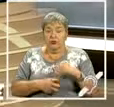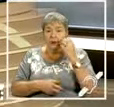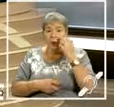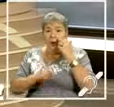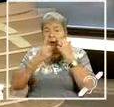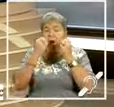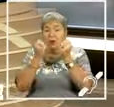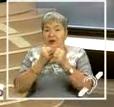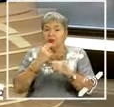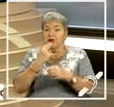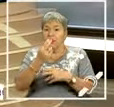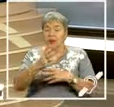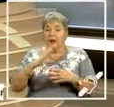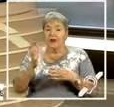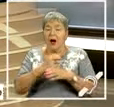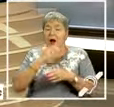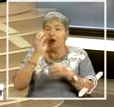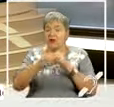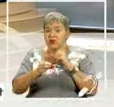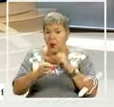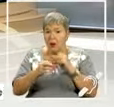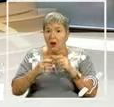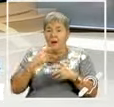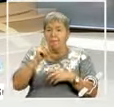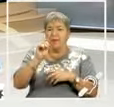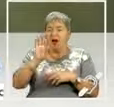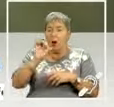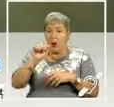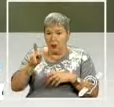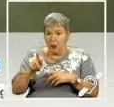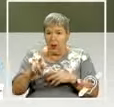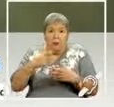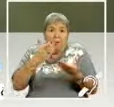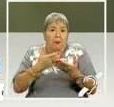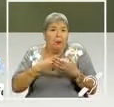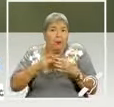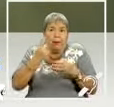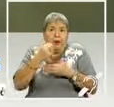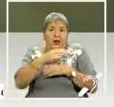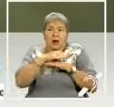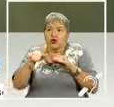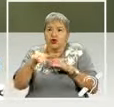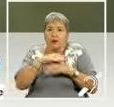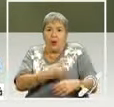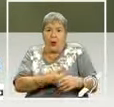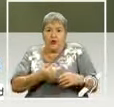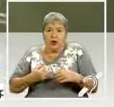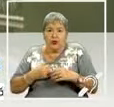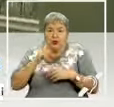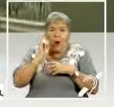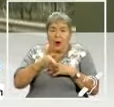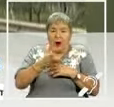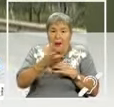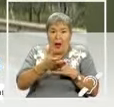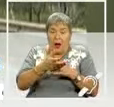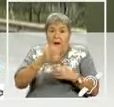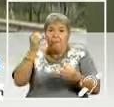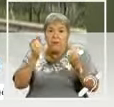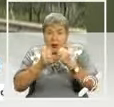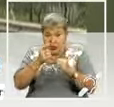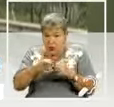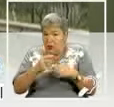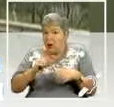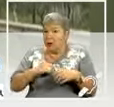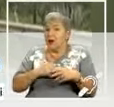O mașină de poliție a luat foc în mers în județul Bihor. Incidentul a avut loc pe șoseaua de centură a municipiului Oradea. Autospeciala